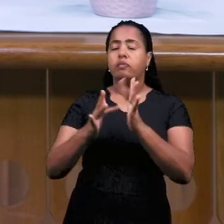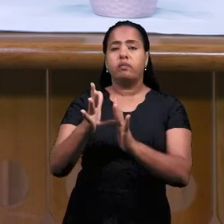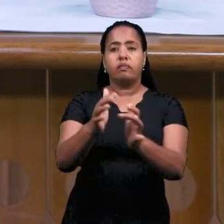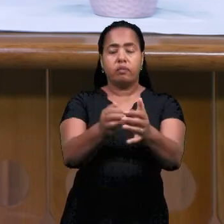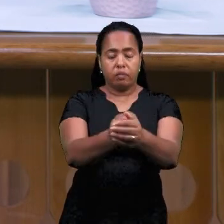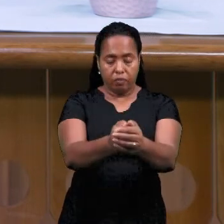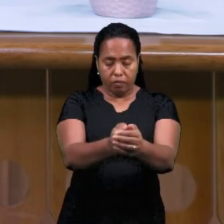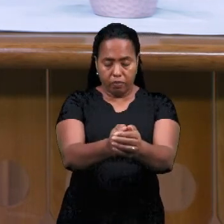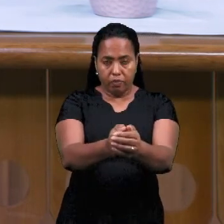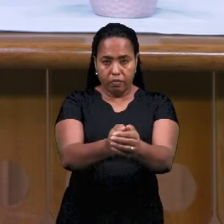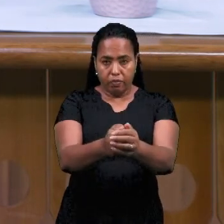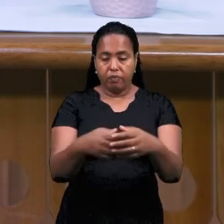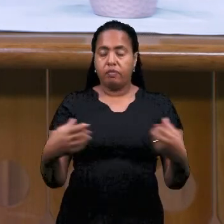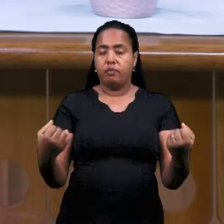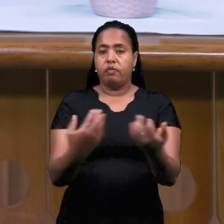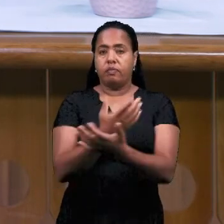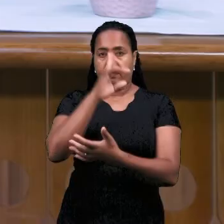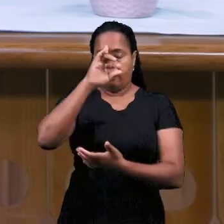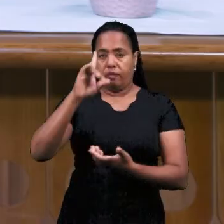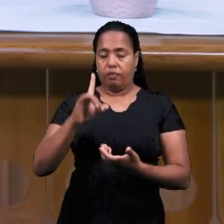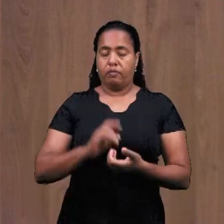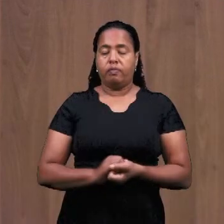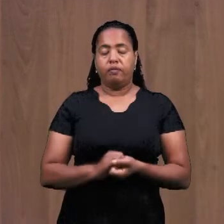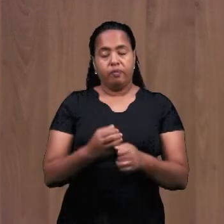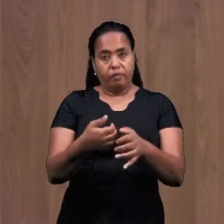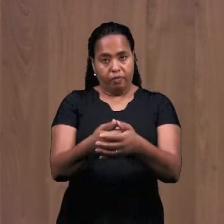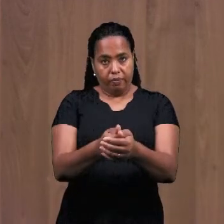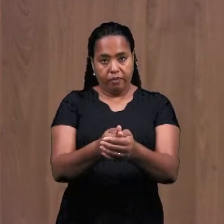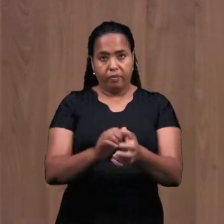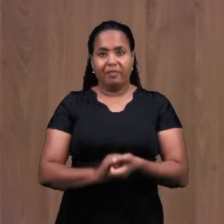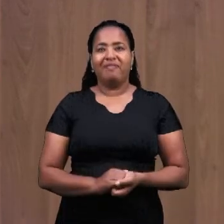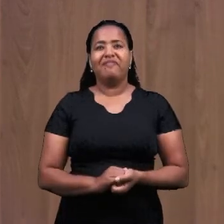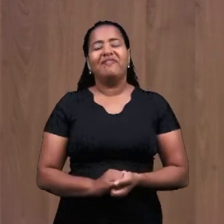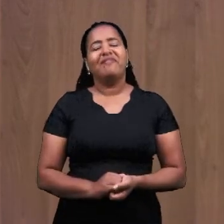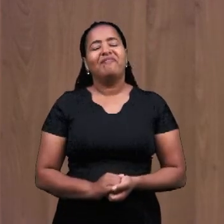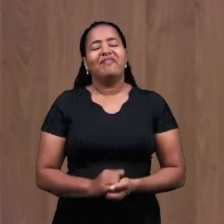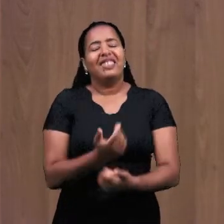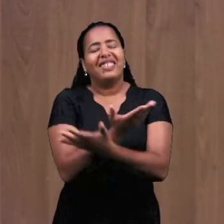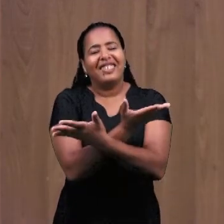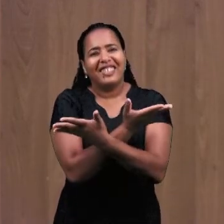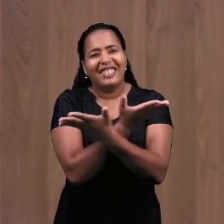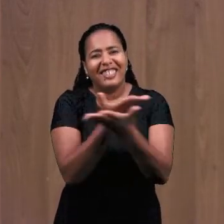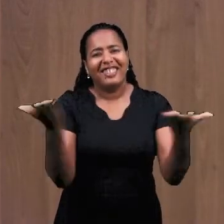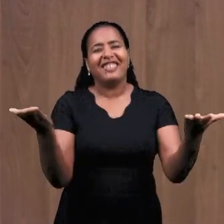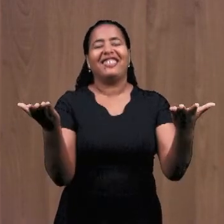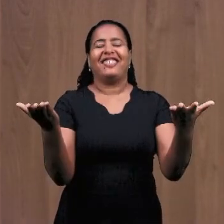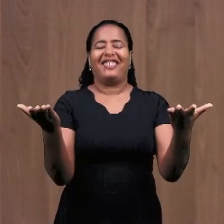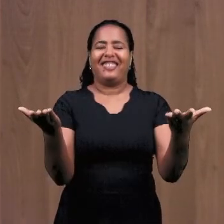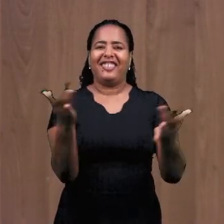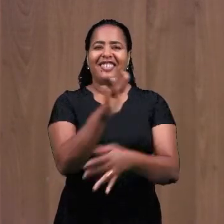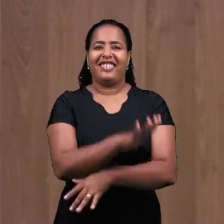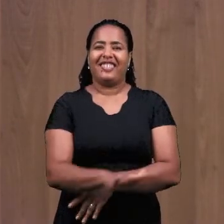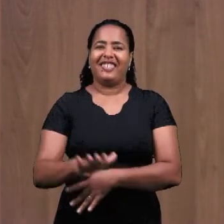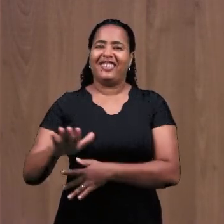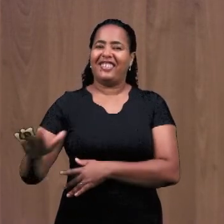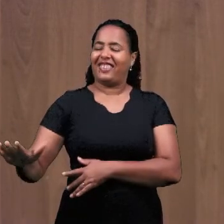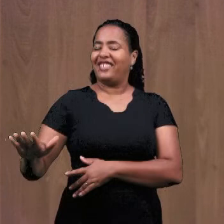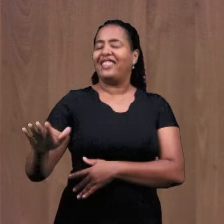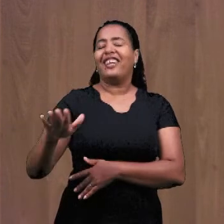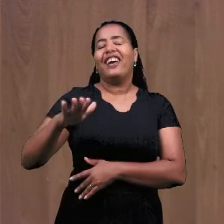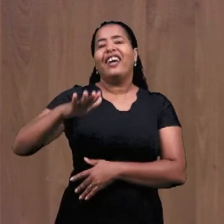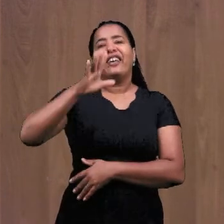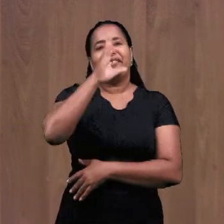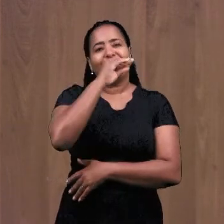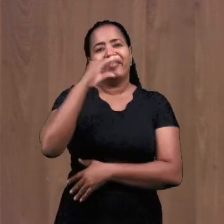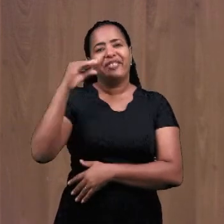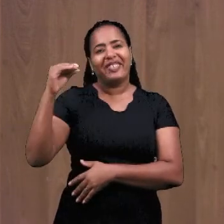Jésus. Amen. Gloire à Dieu. Amen, mes frères. Nous saluons à tous les enfants